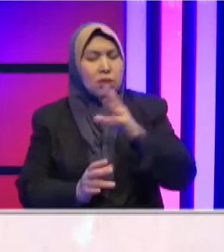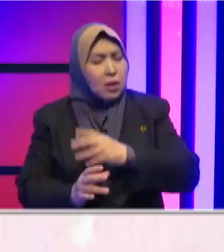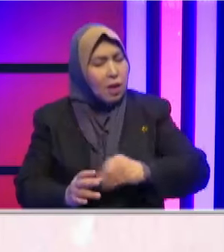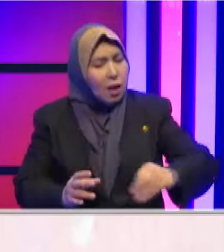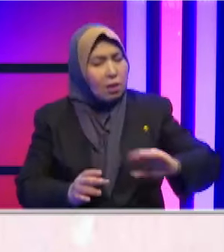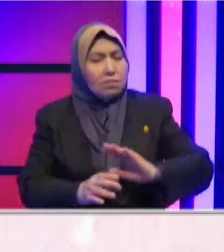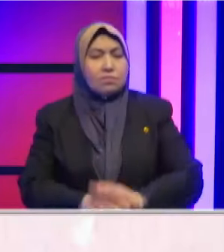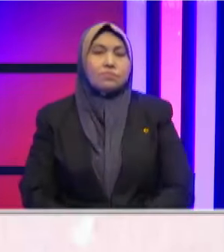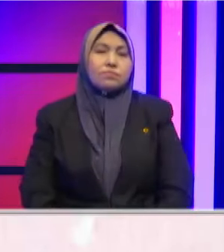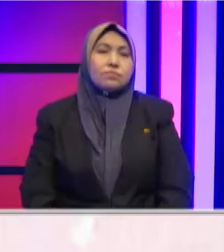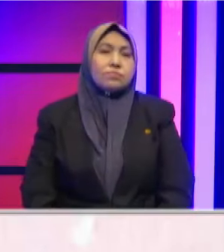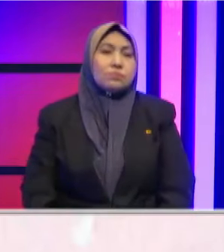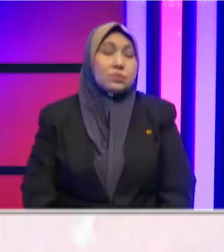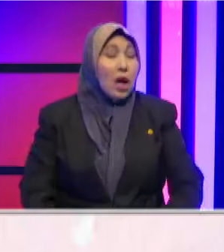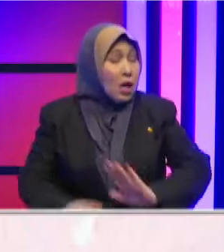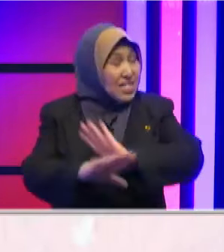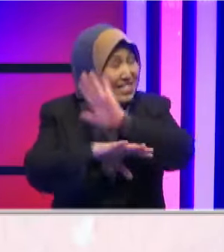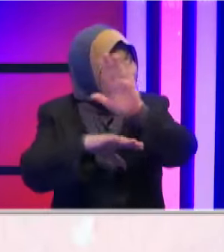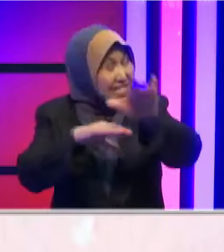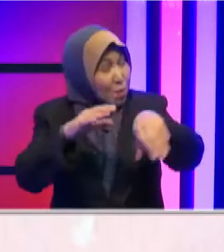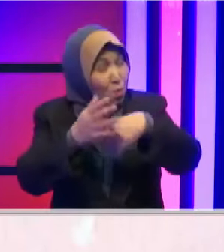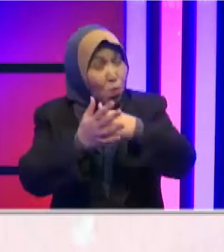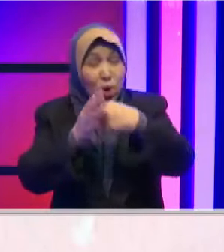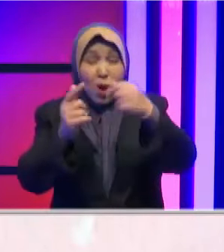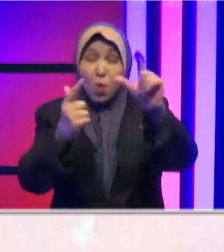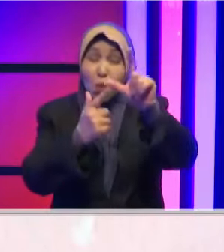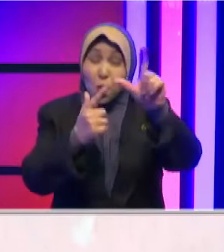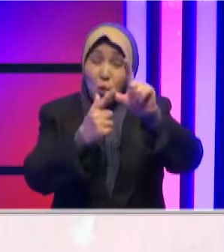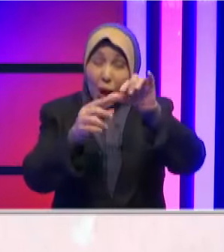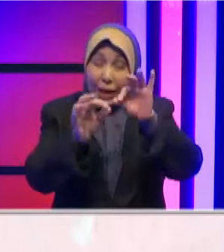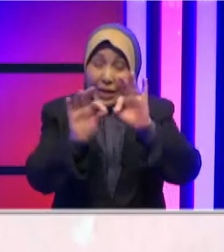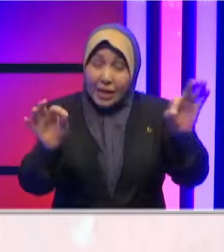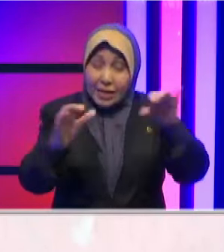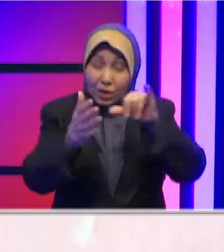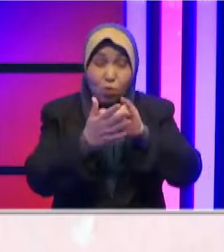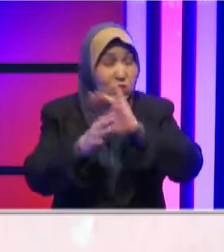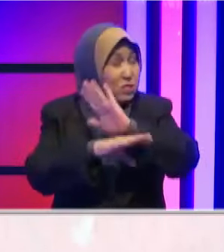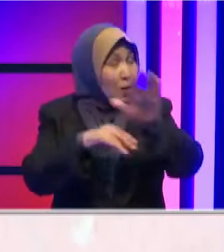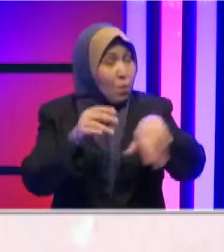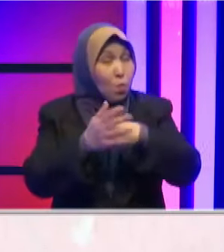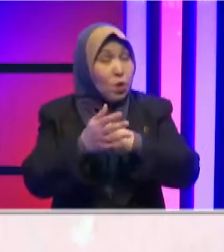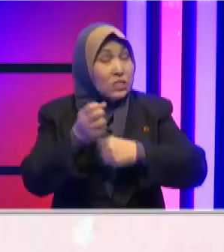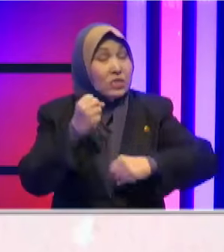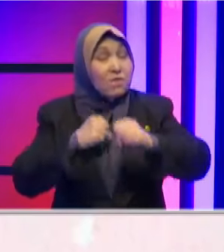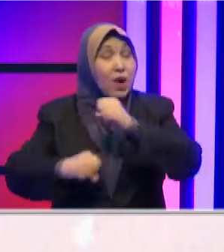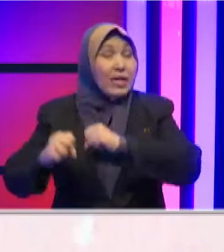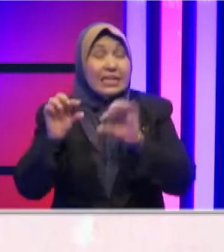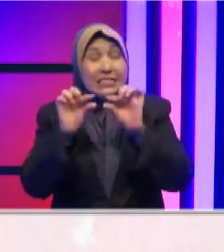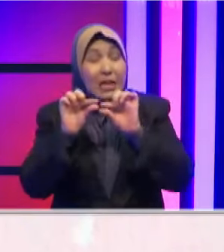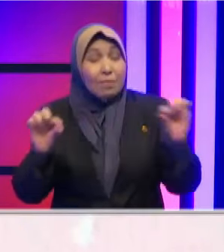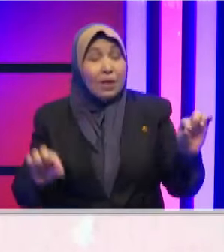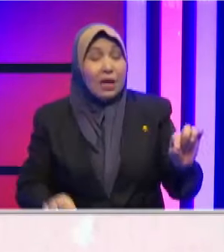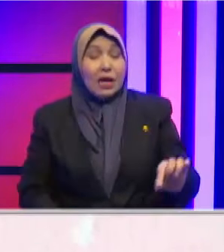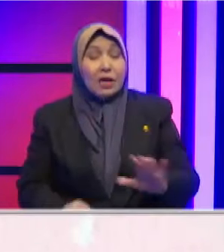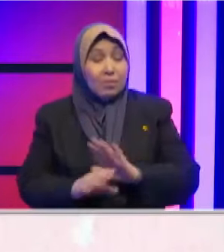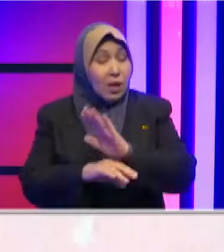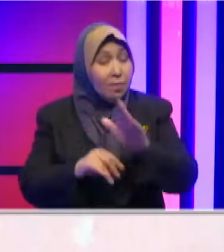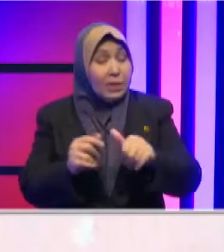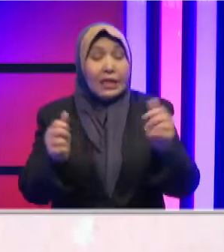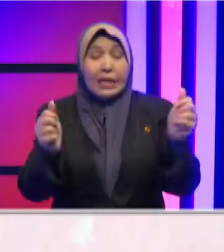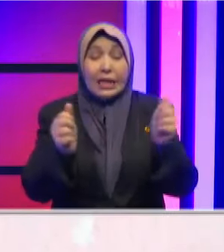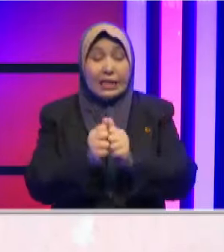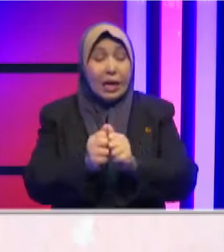lil'alamin laku semua huruf dalam ayat yang saya baca di Duck semuanya sifatnya nipis wajah Al